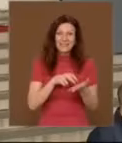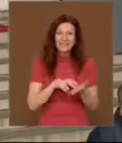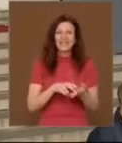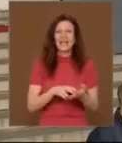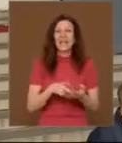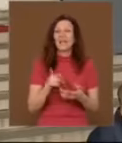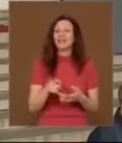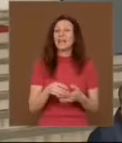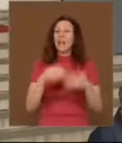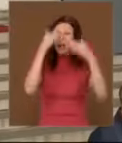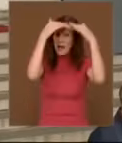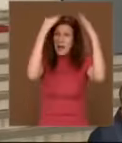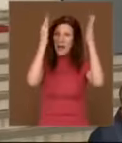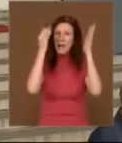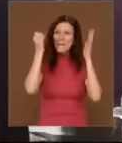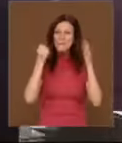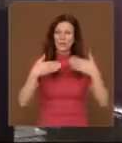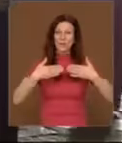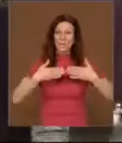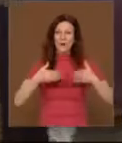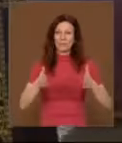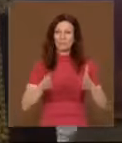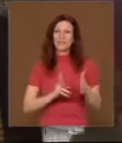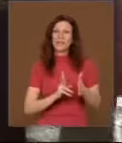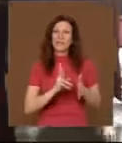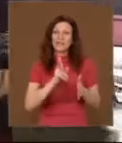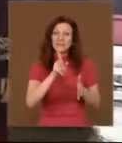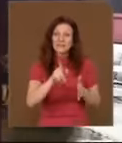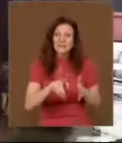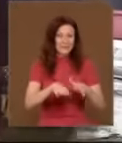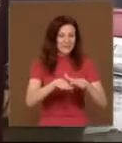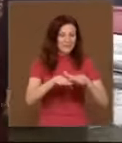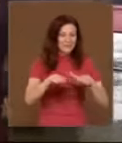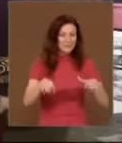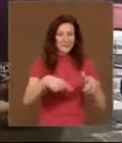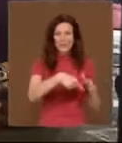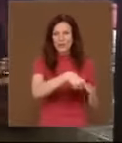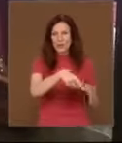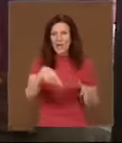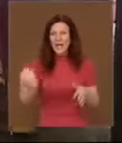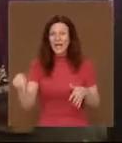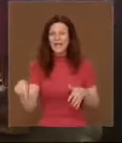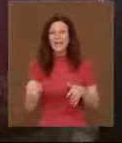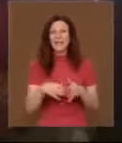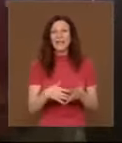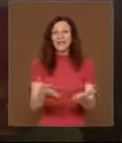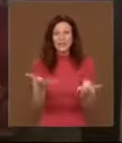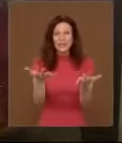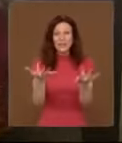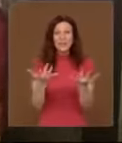Негово Светейшество ще излезе от царските двери на Солея и ще